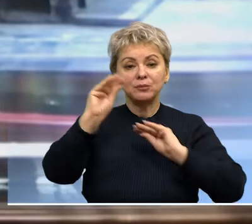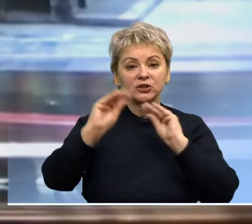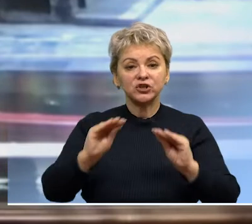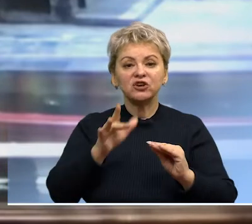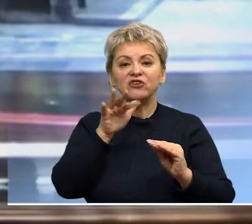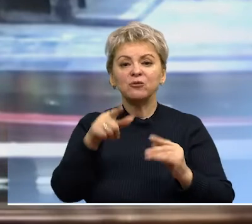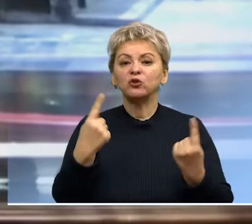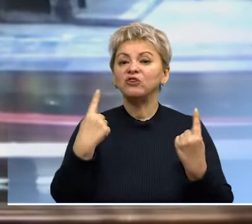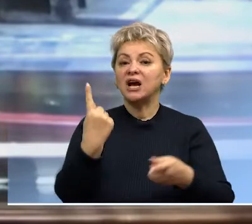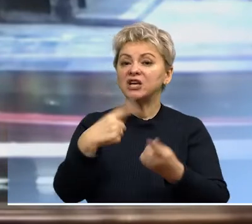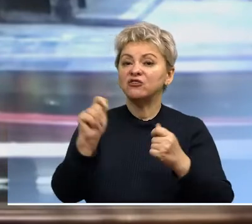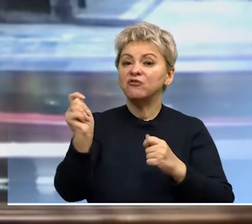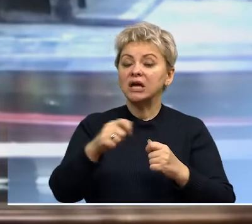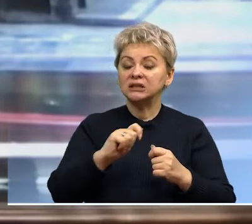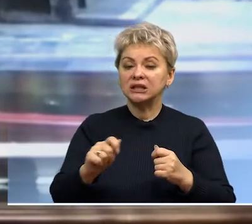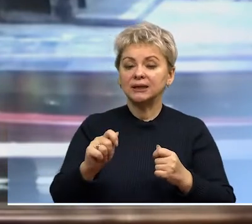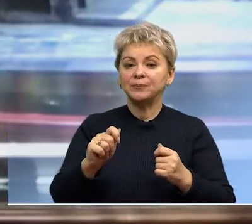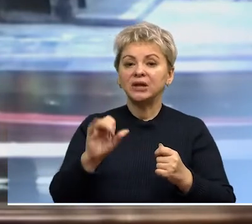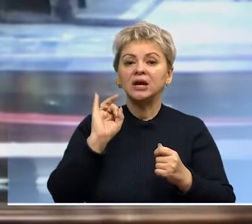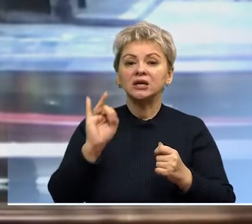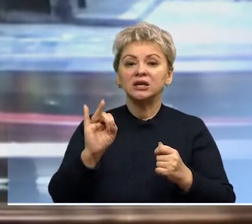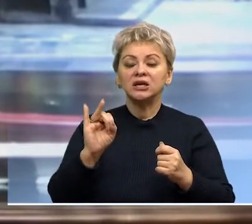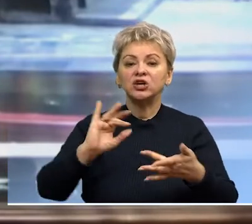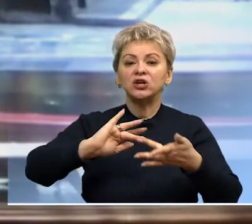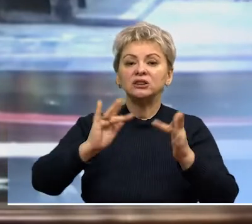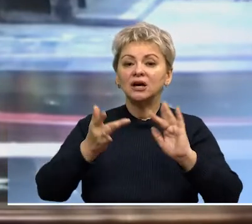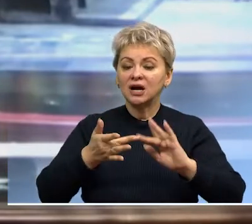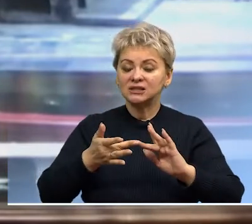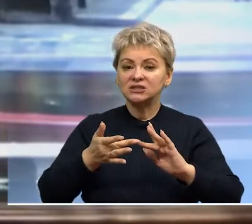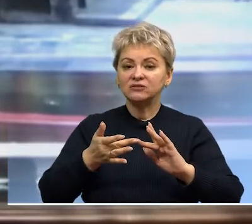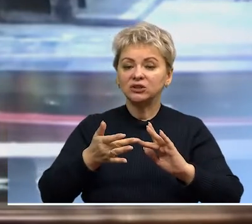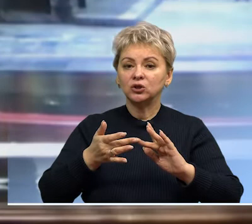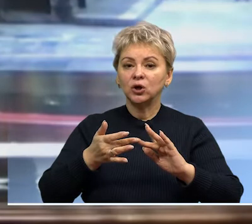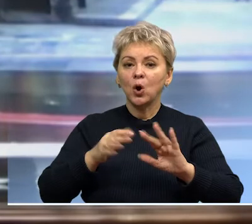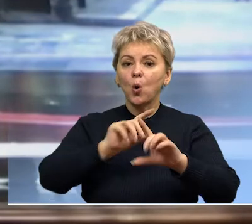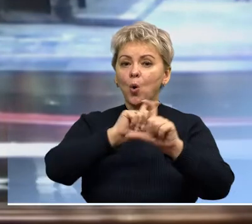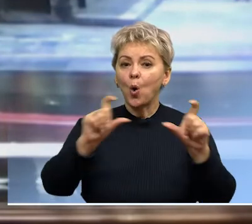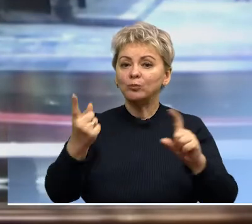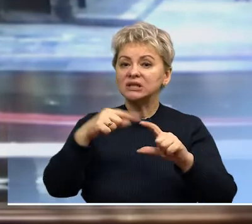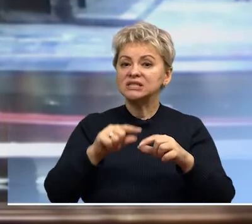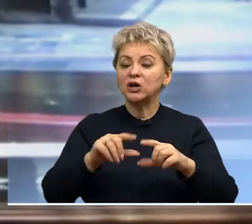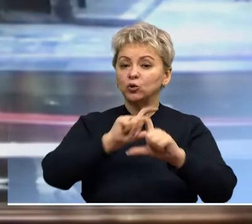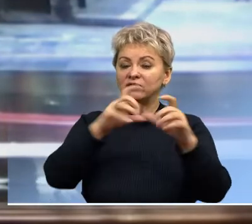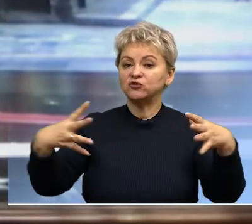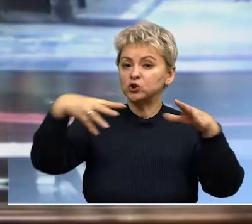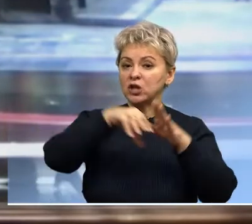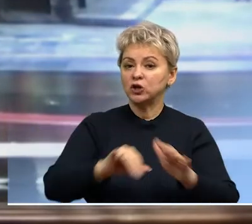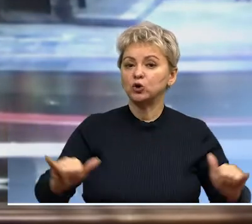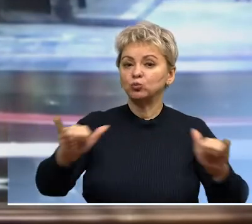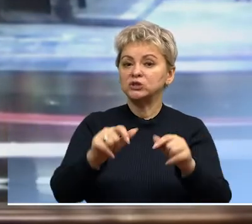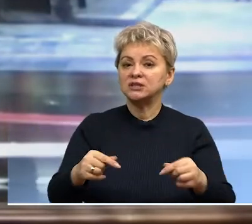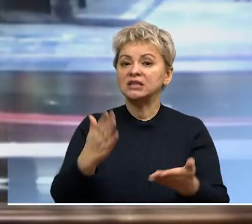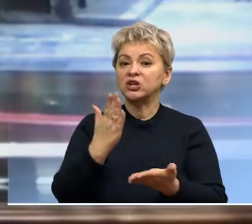экспонатов и времен Великой Отечественной войны, интерактивный комплекс, который в здании